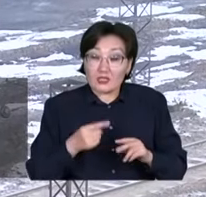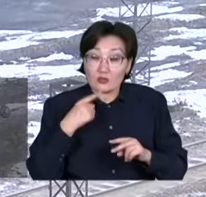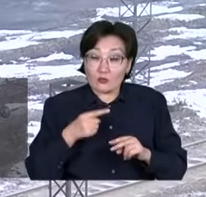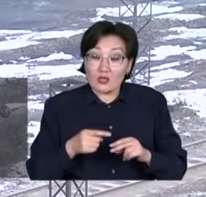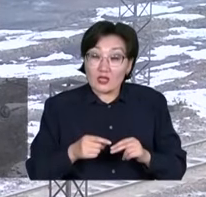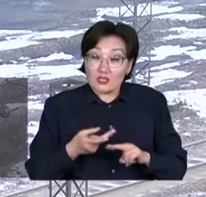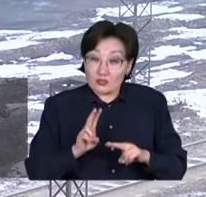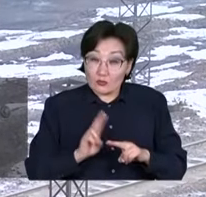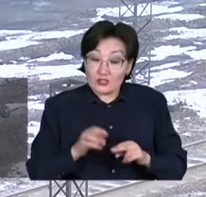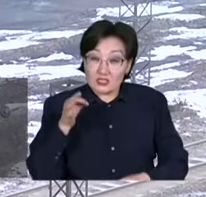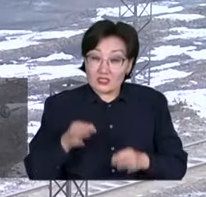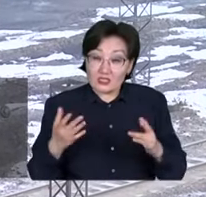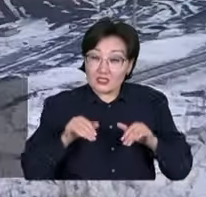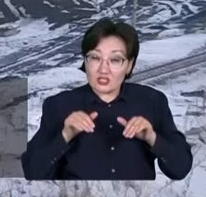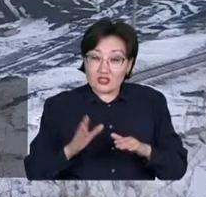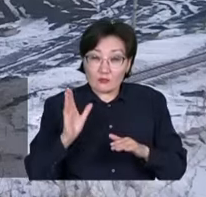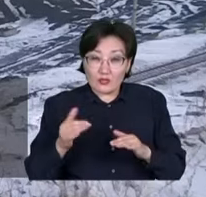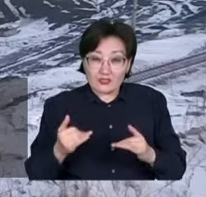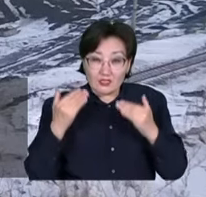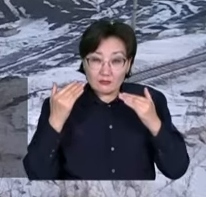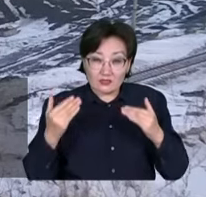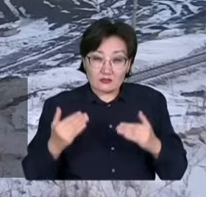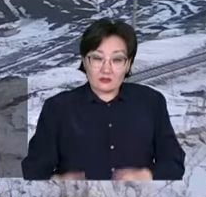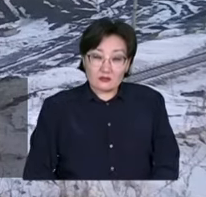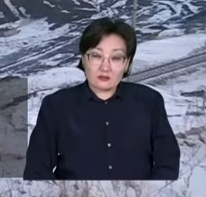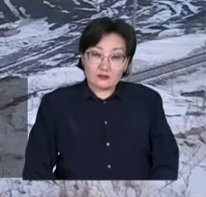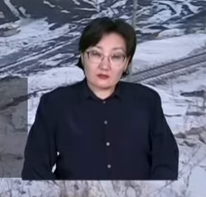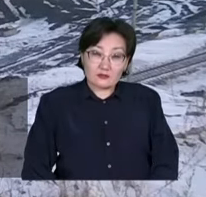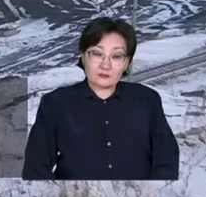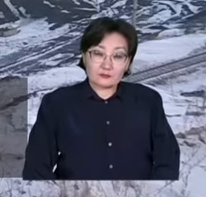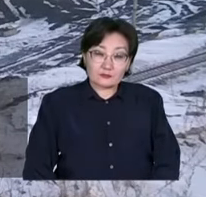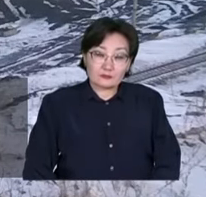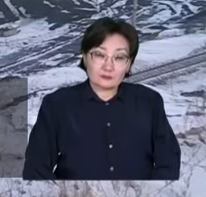берген. Әзірге соттың қандай шешім шығаратыны белгісіз. Әйгерім Тоқпанқызы, Павлодардан.